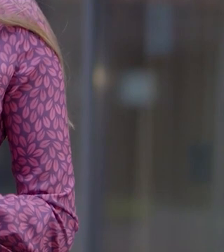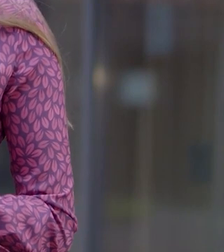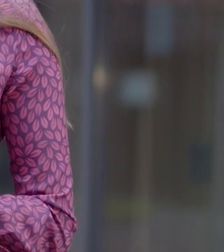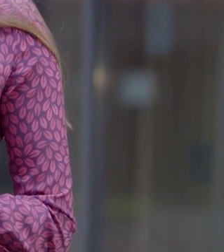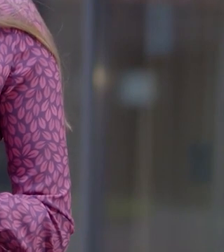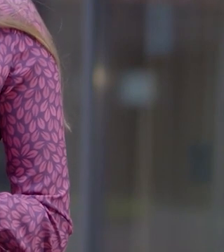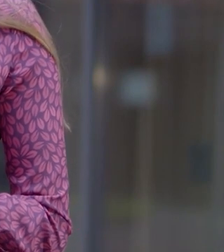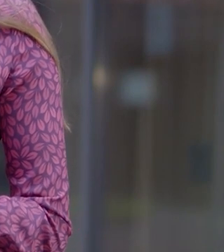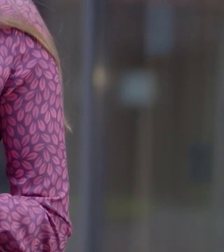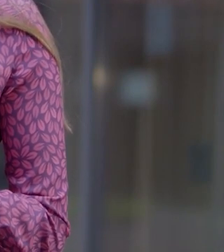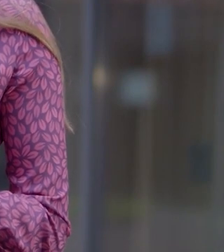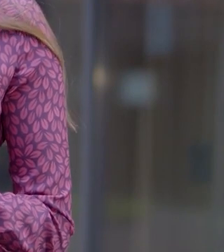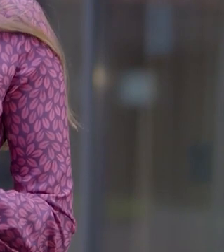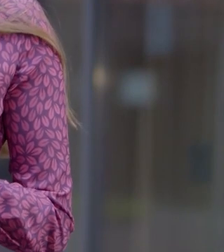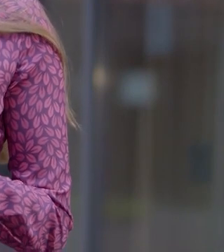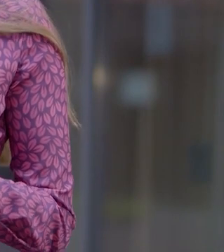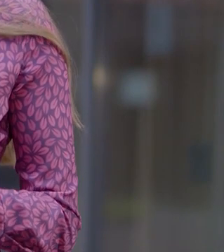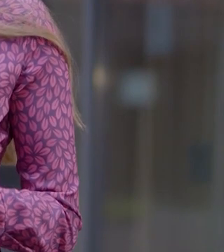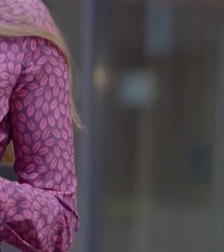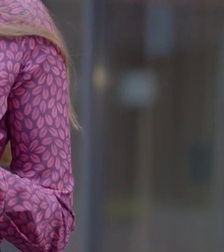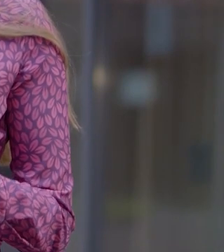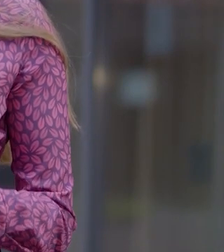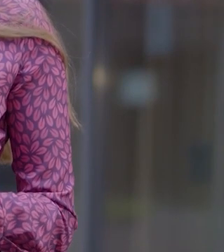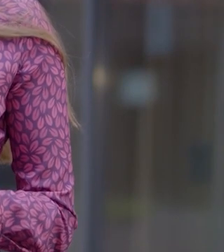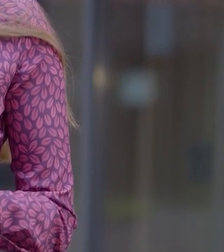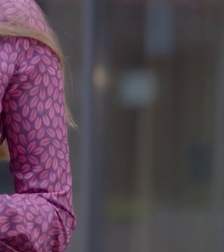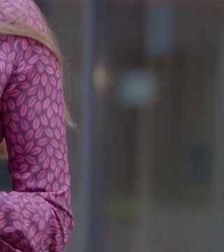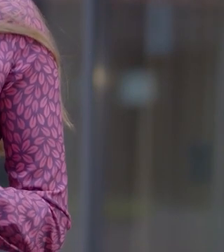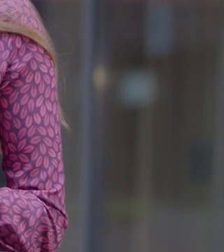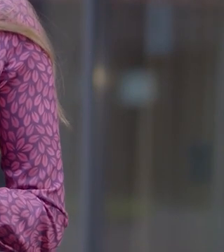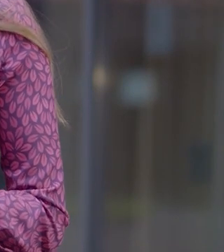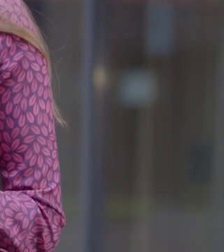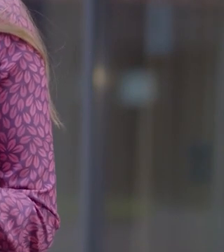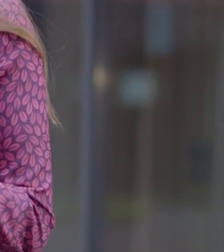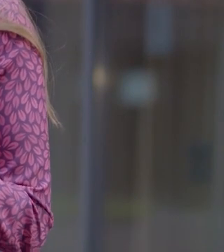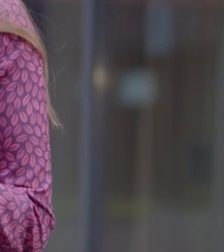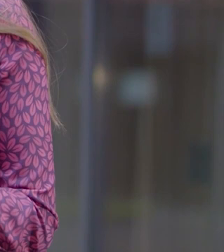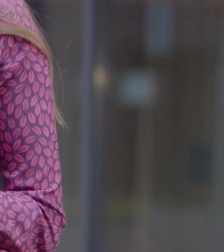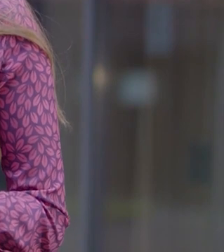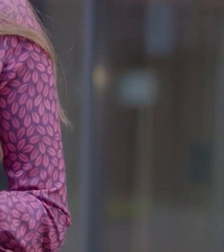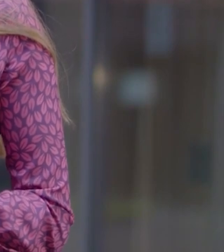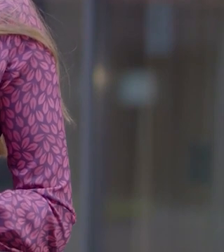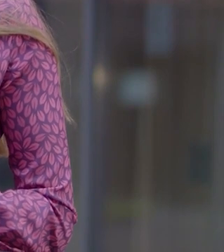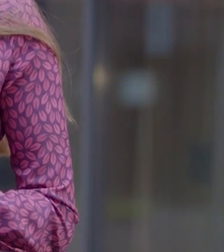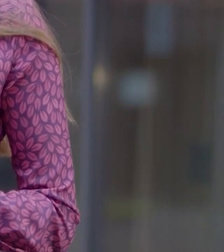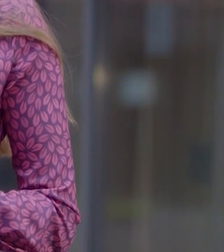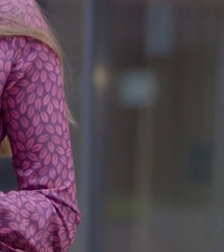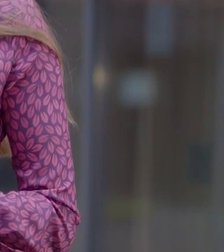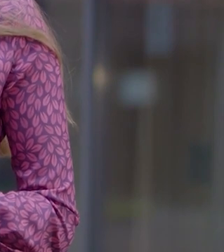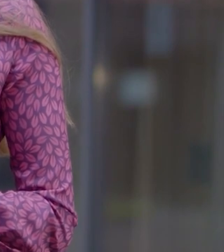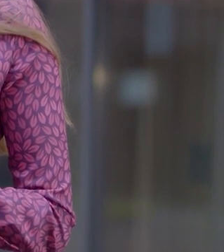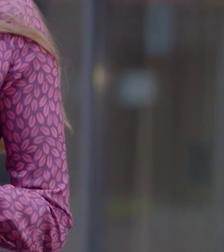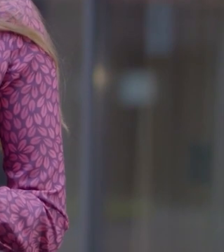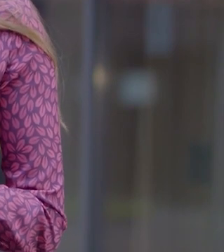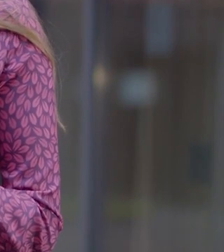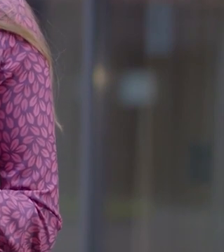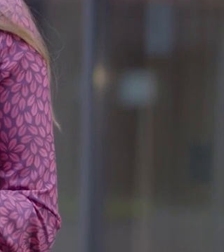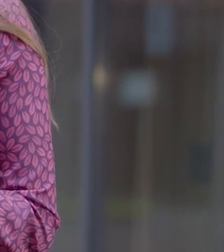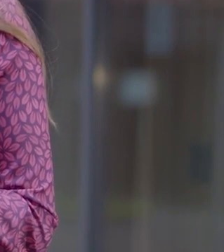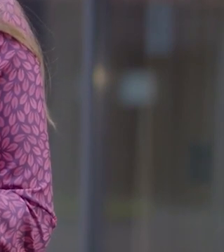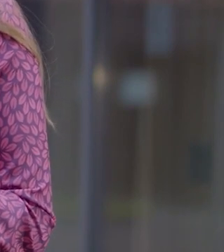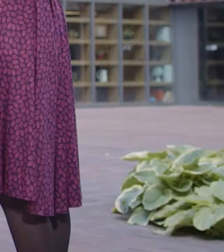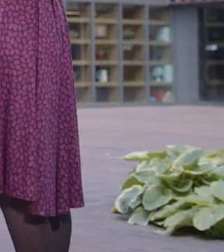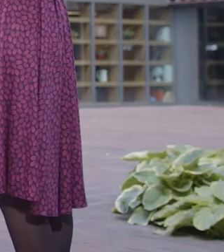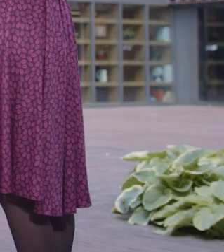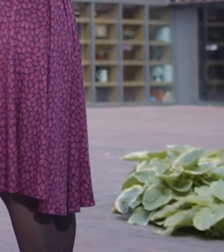wyborem będzie doradztwo zawodowe, w ramach którego możemy zrobić właśnie te rzeczy, ale ponadto skonsultować swoje dokumenty aplikacyjne, przejść próbną